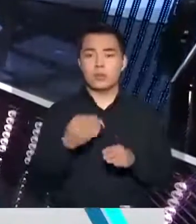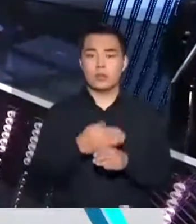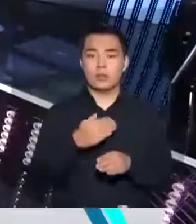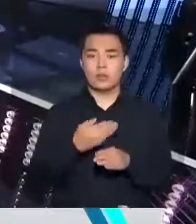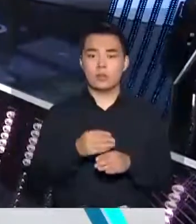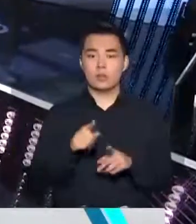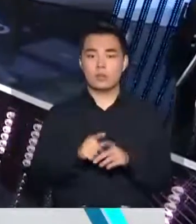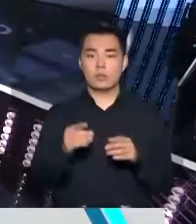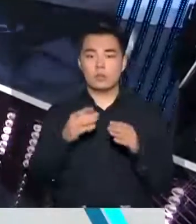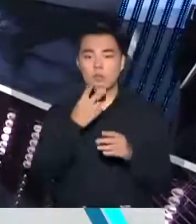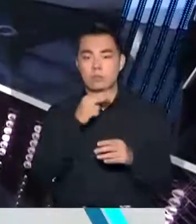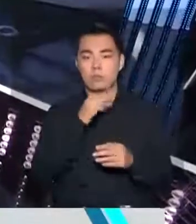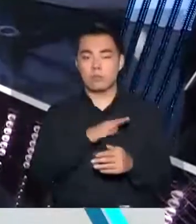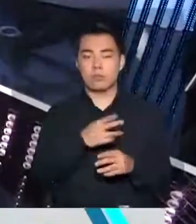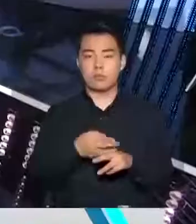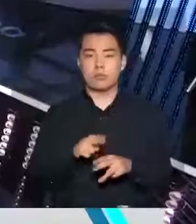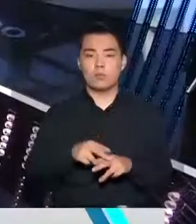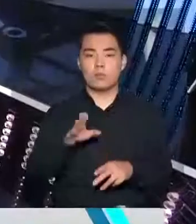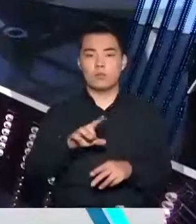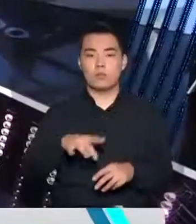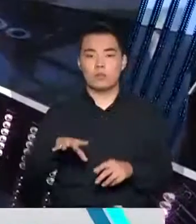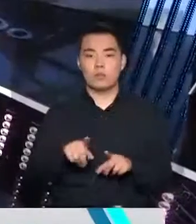otırmız o. Kreditik üylerde osu vaqqa şeyin respublikadan biz